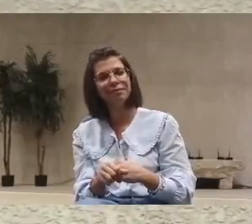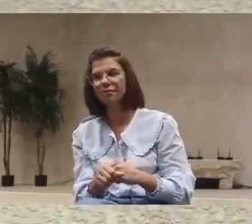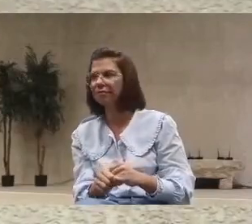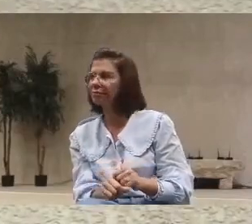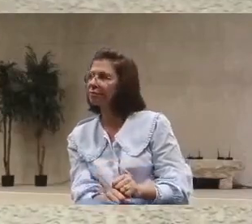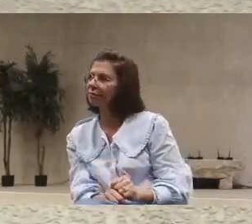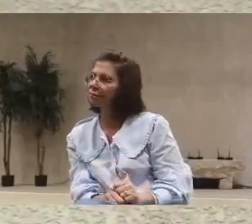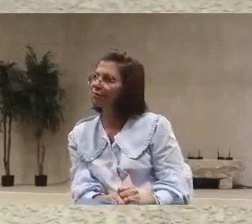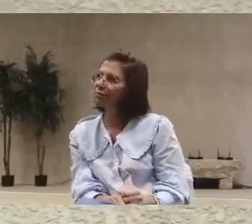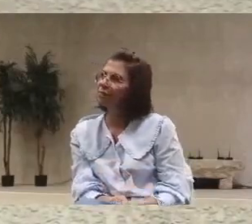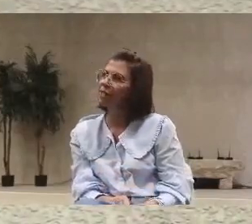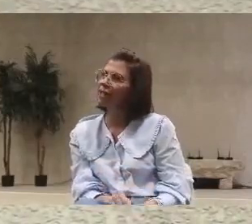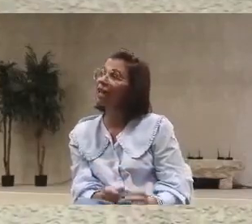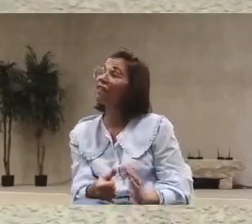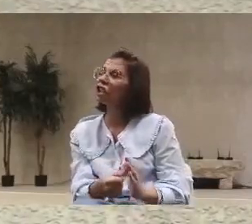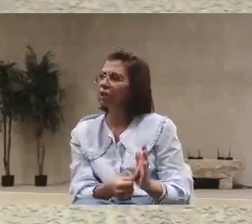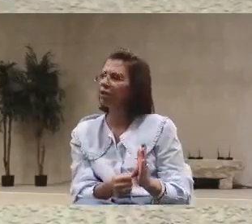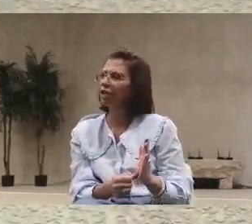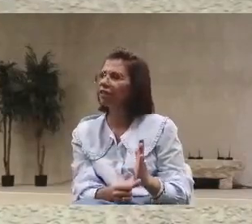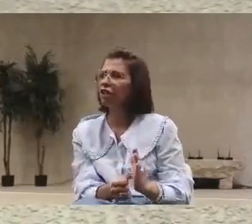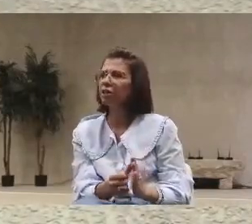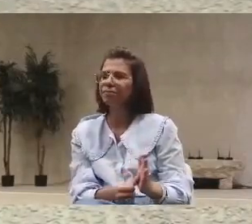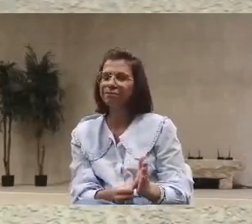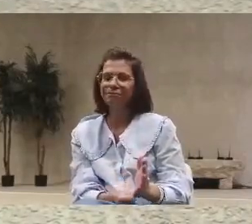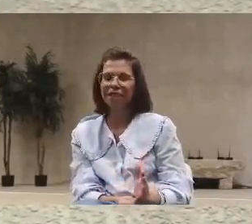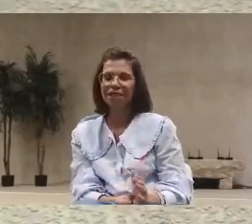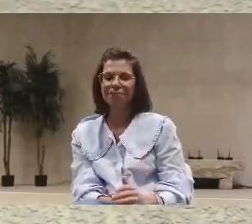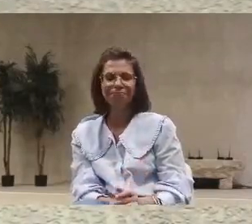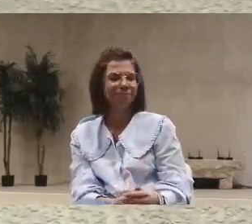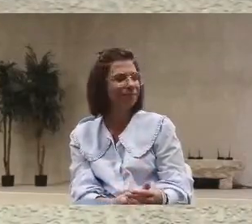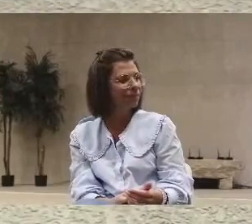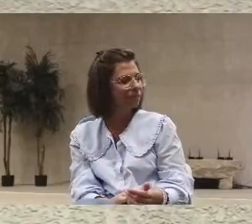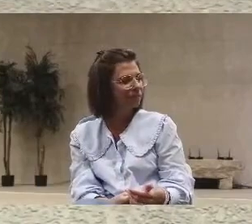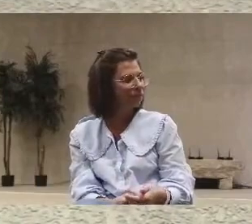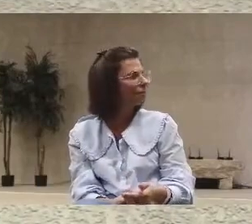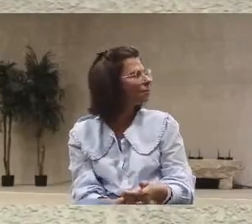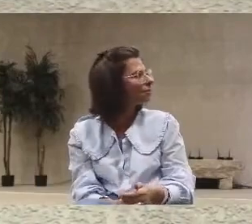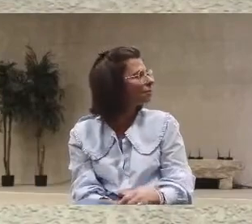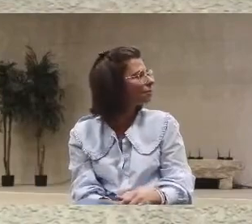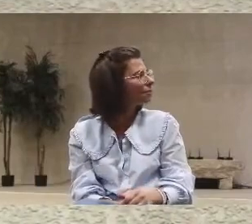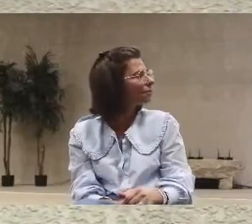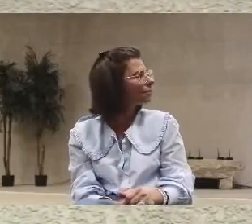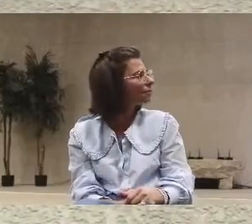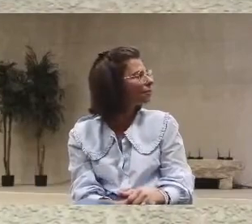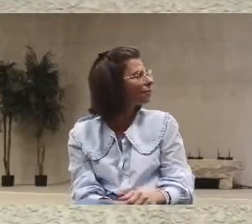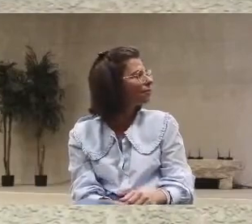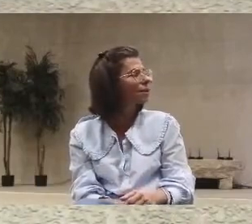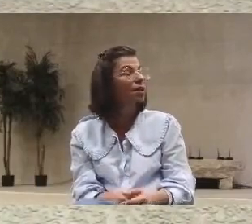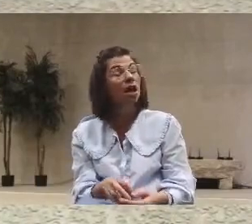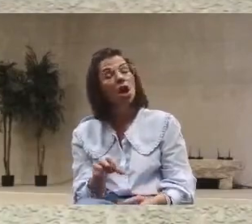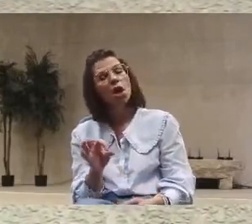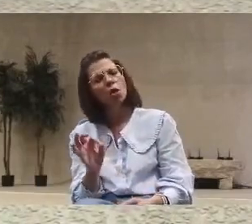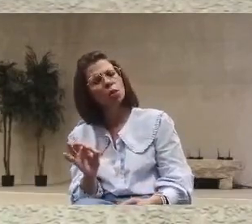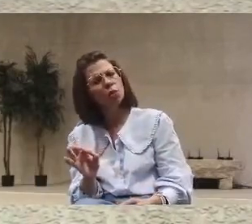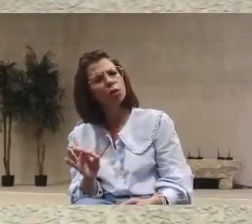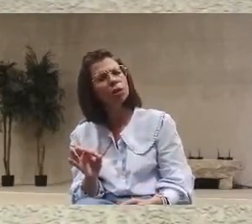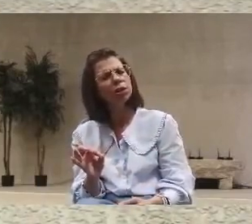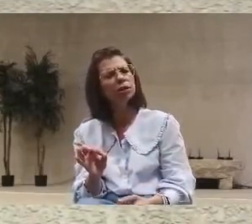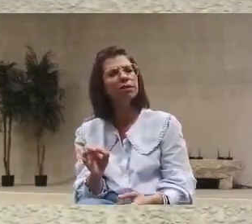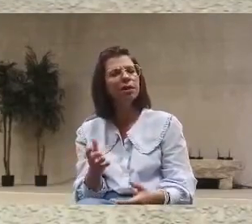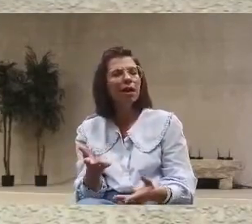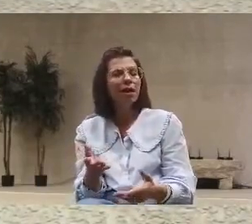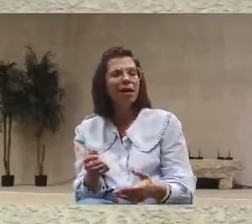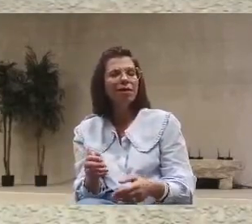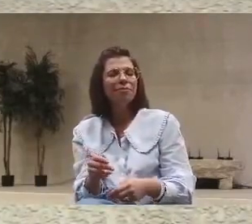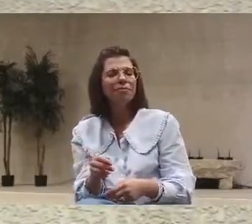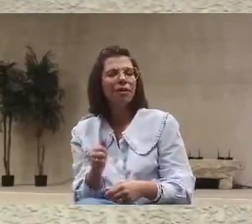alors je m'excuse pour ceux qui font des études de psychologie universitaire et pour même docteur en psychologie qu'on